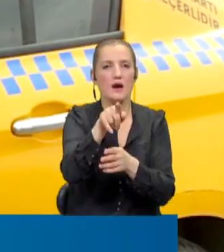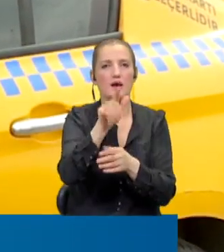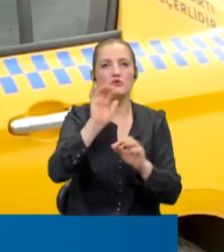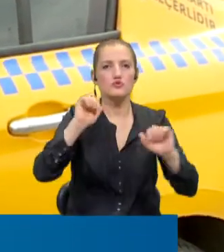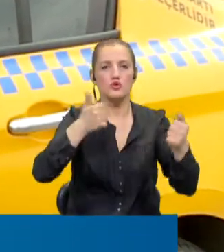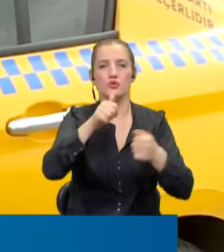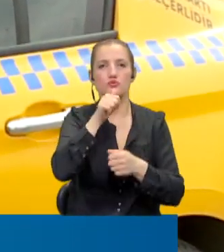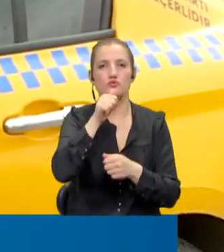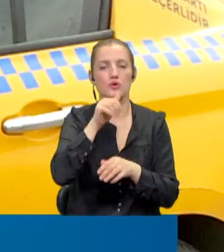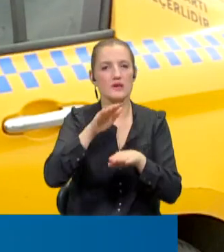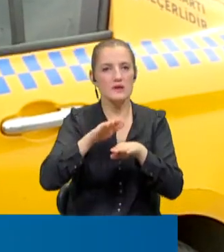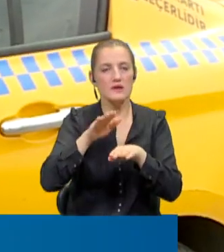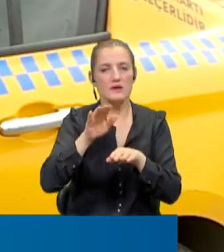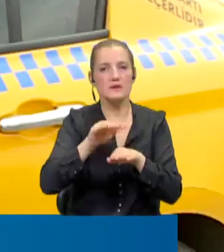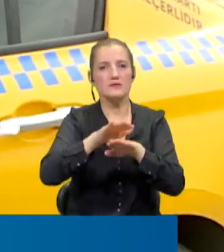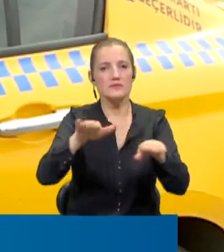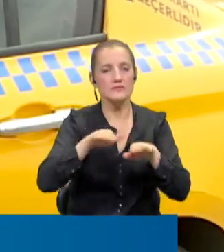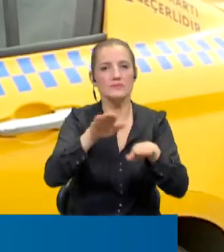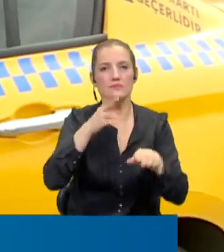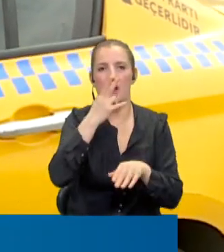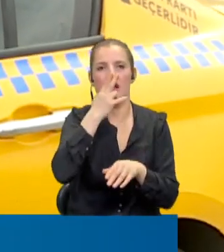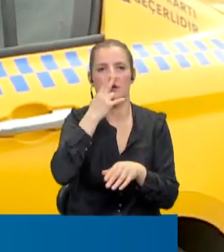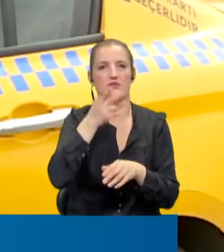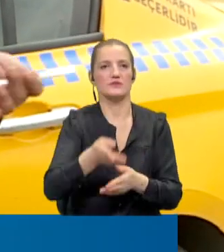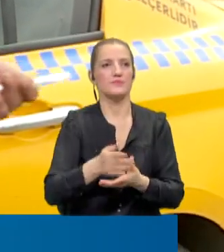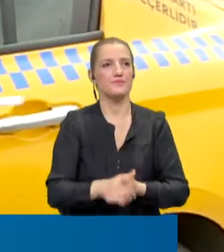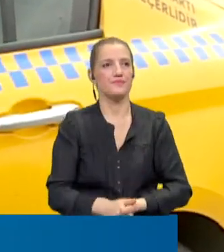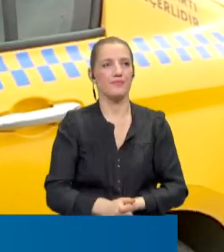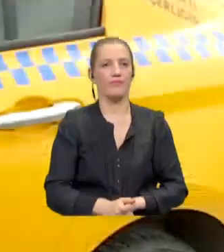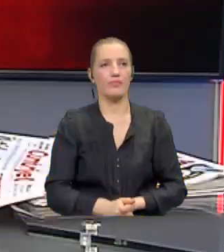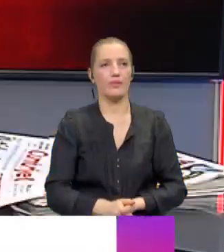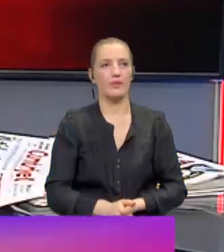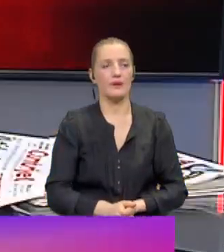altını Yakarlar o kurbağa yavaş yavaş acı alacak bizde alıştık